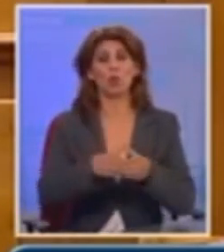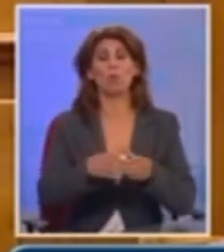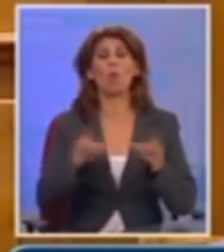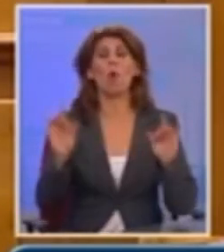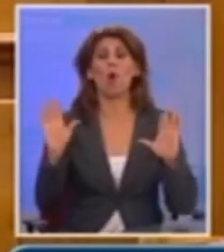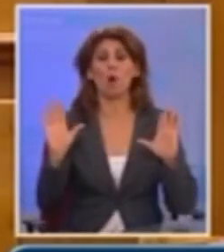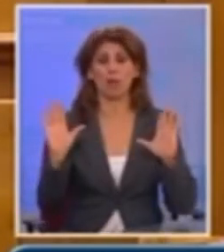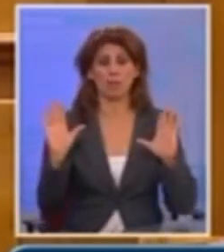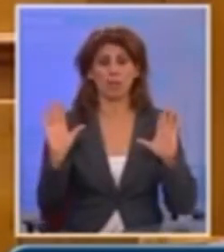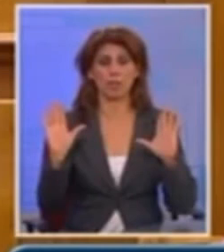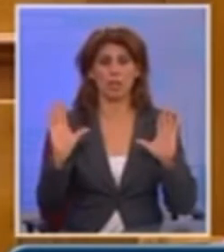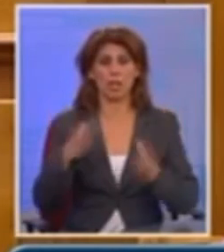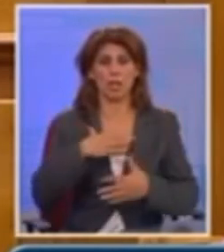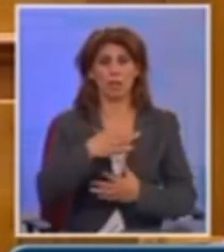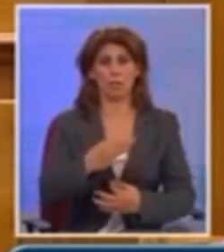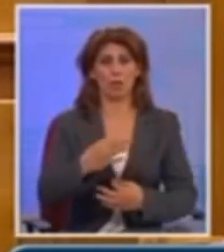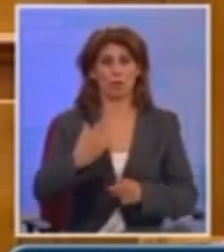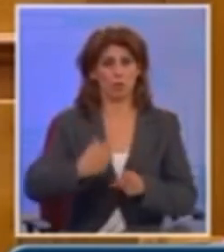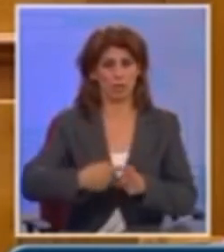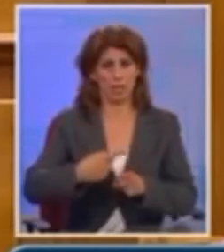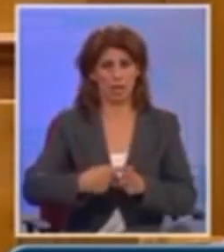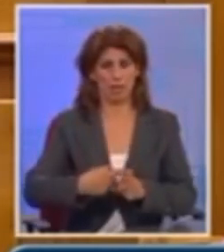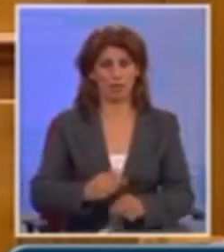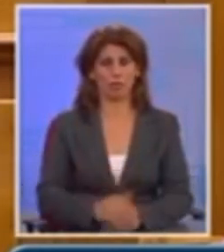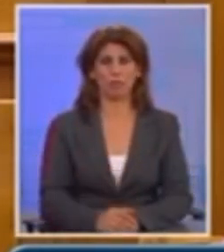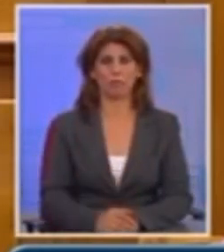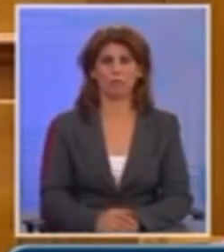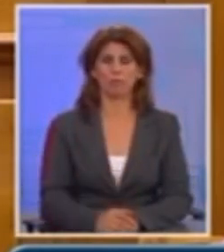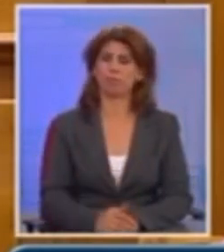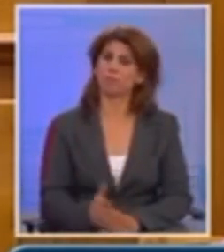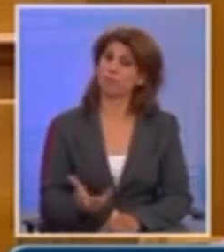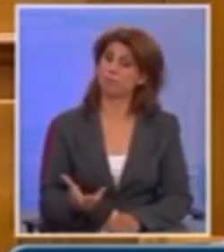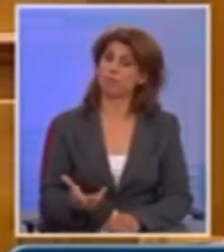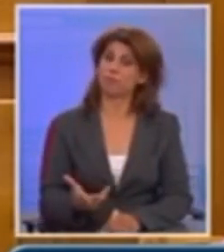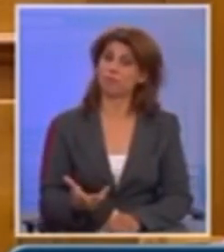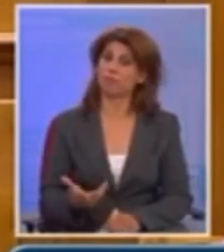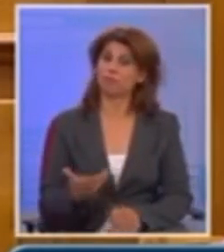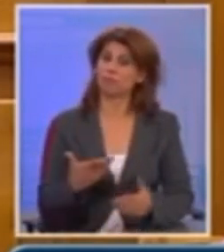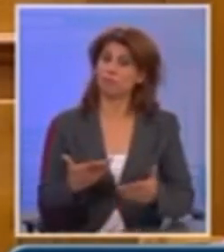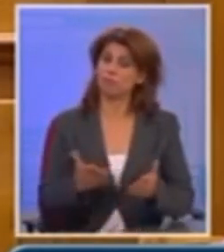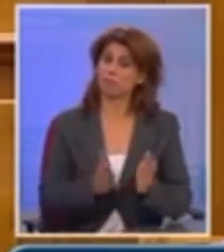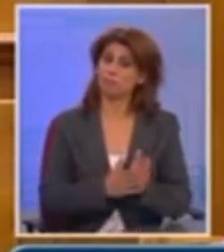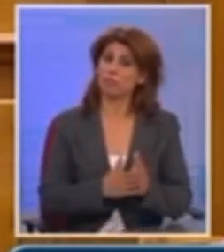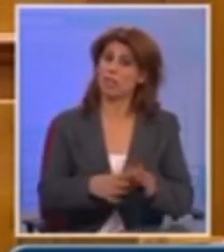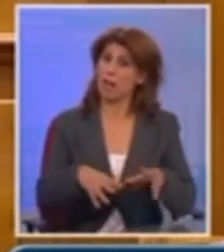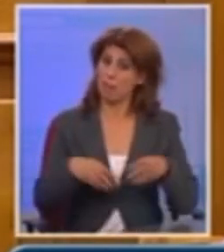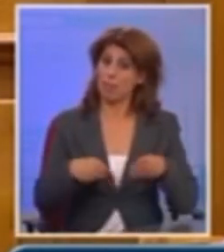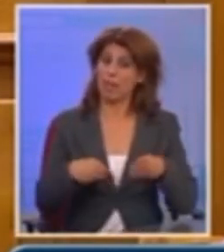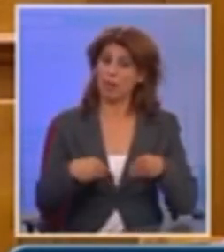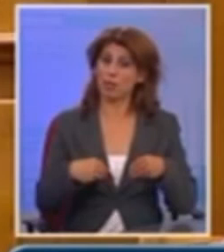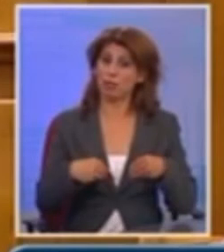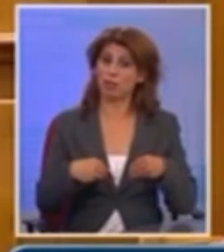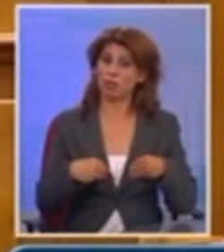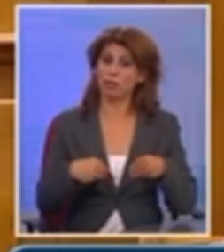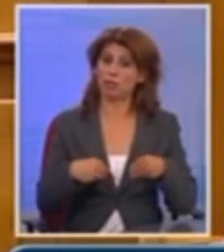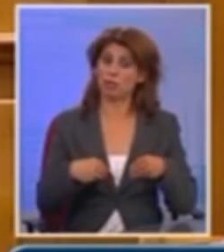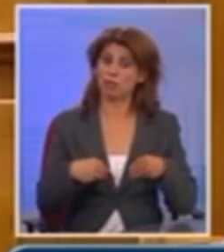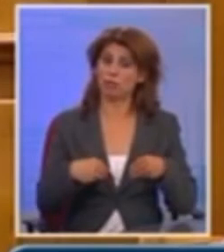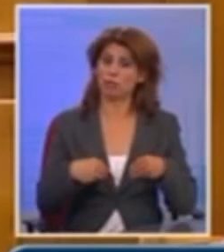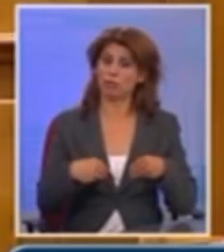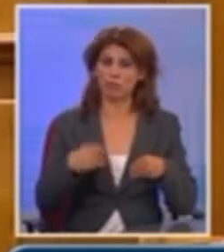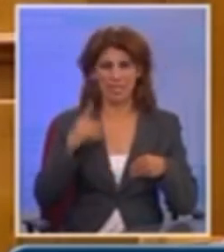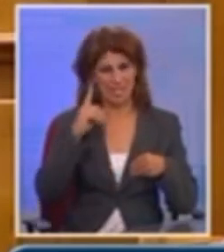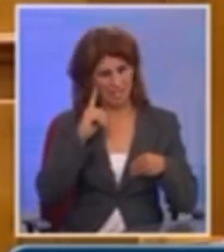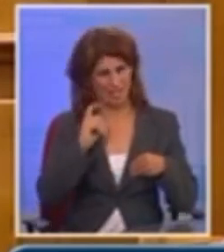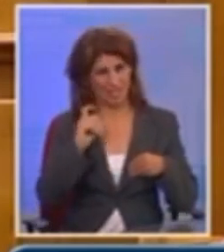χωρίς εκπρόσωπο της Ελλάδος, και να επιχαίρουν ή να το αποδέχονται